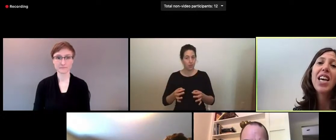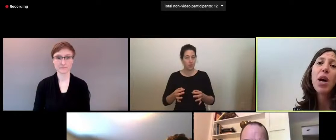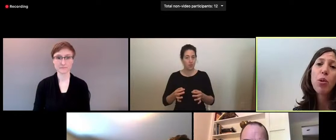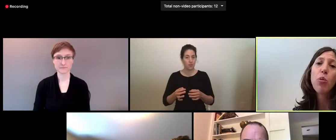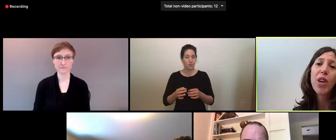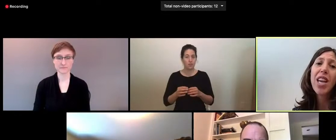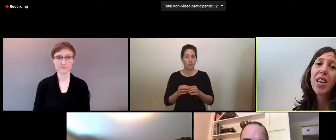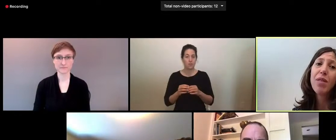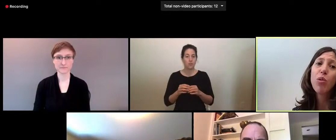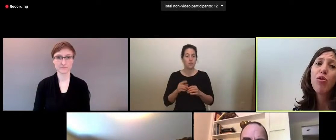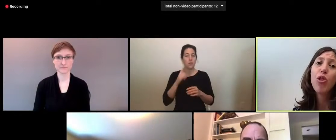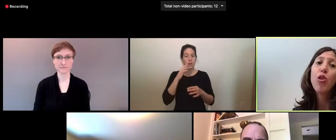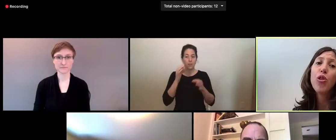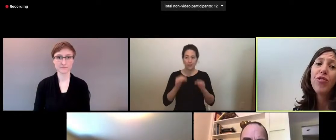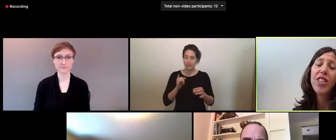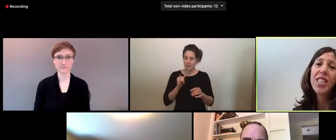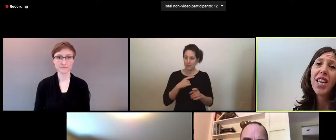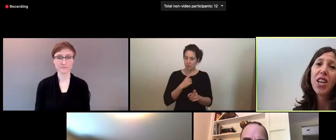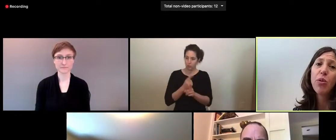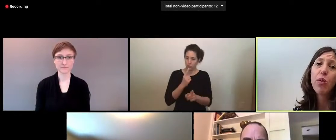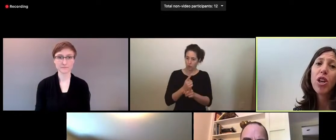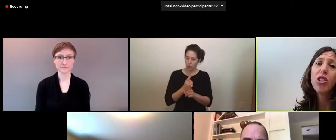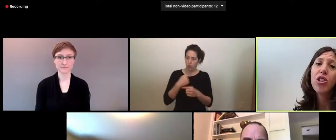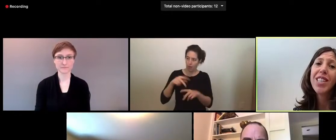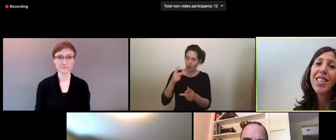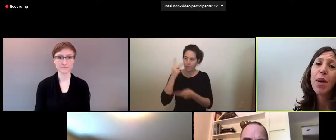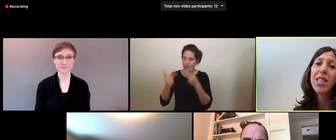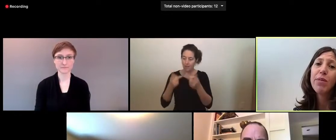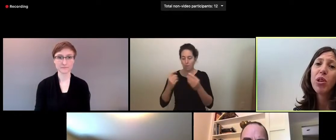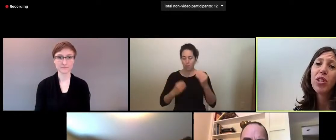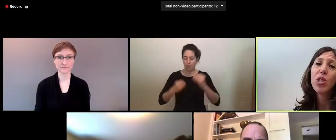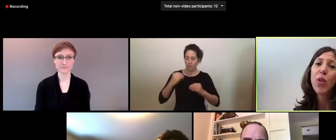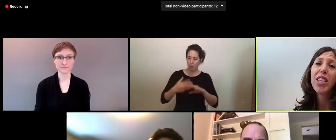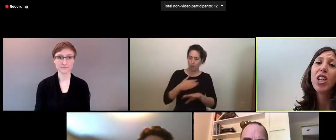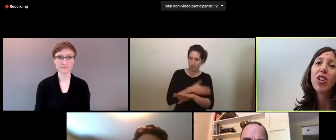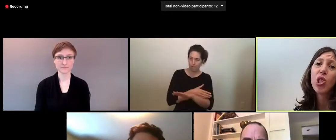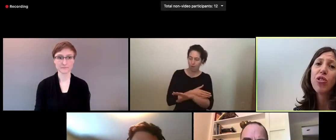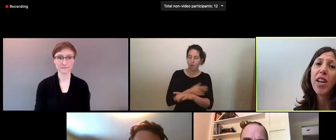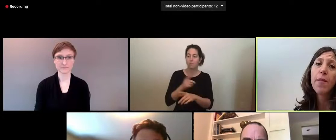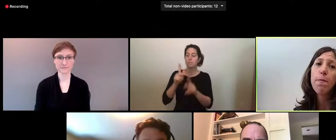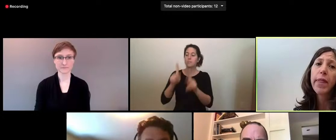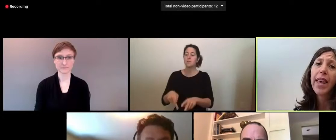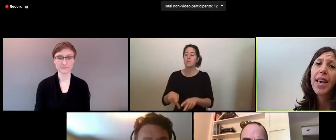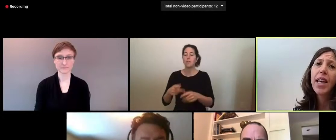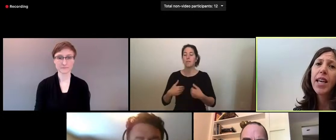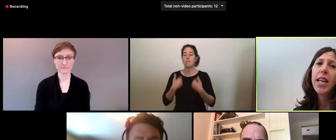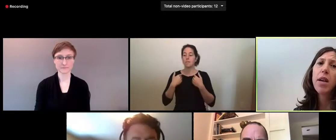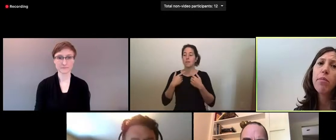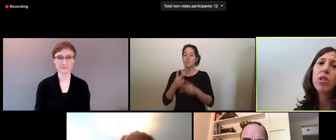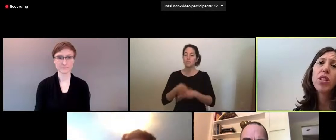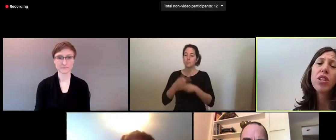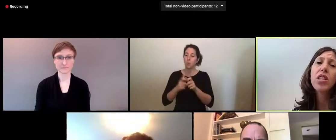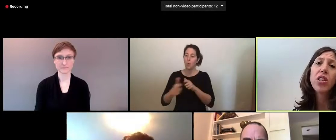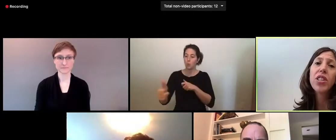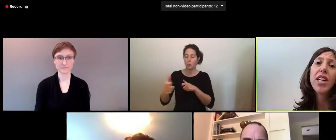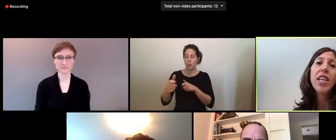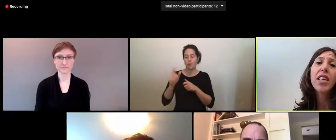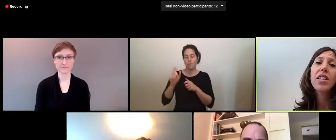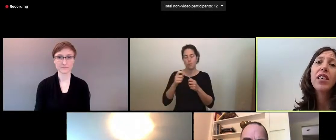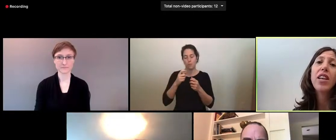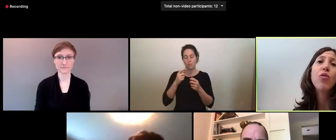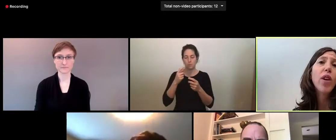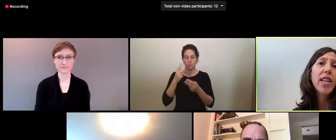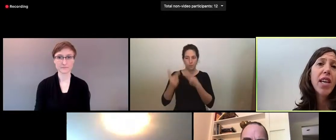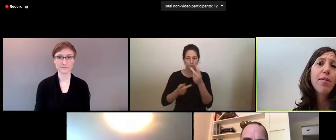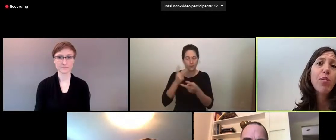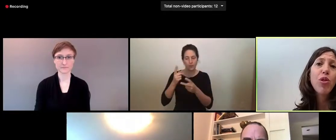s'il est approprié pour eux de visiter un proche d'un établissement de soins de longue durée. Il est important de noter